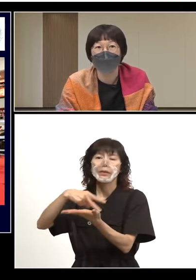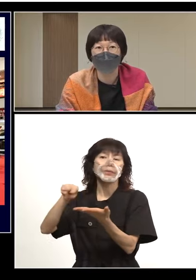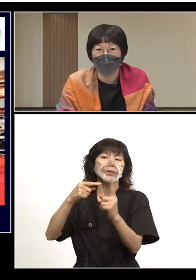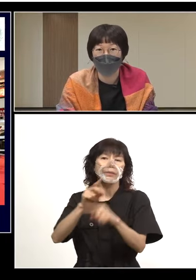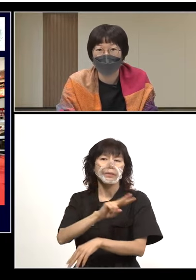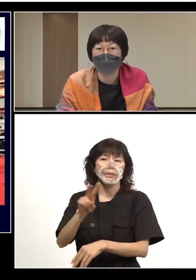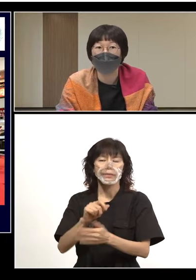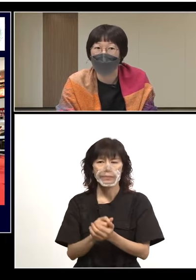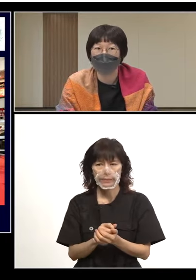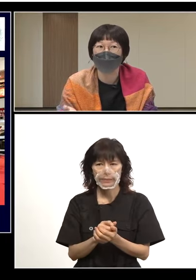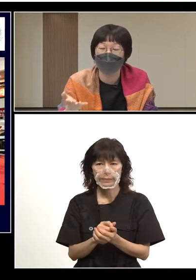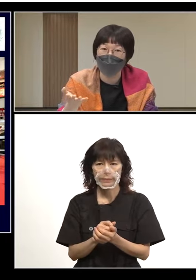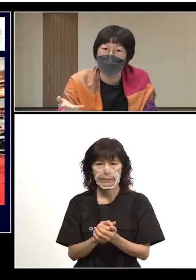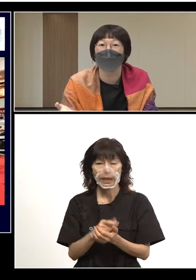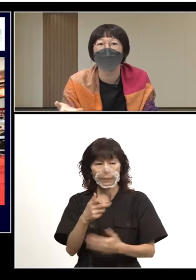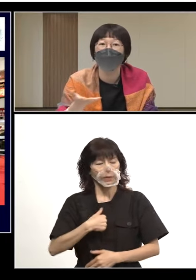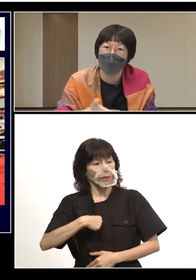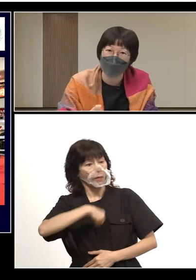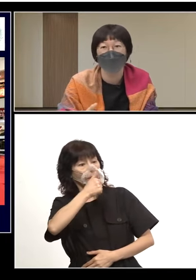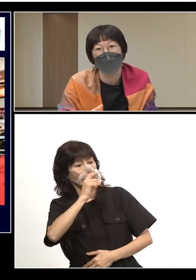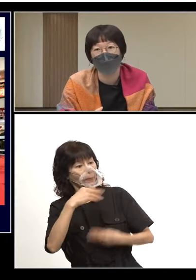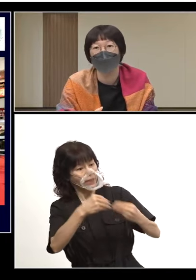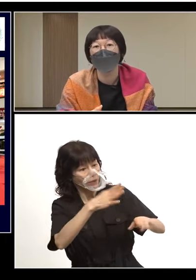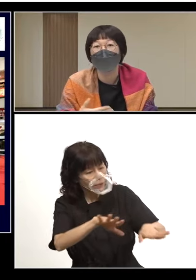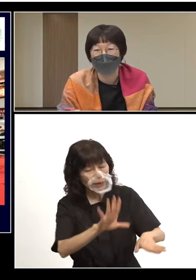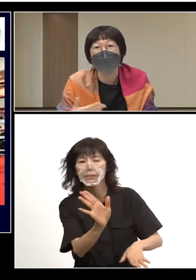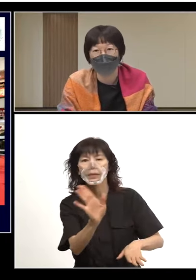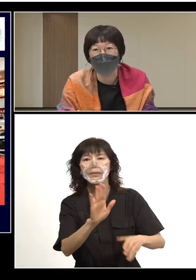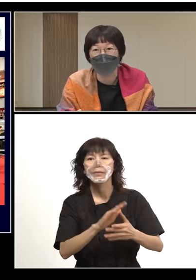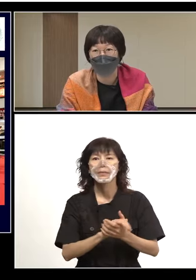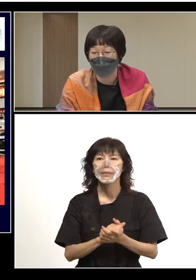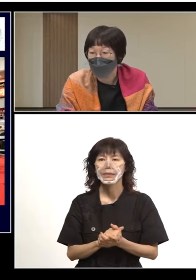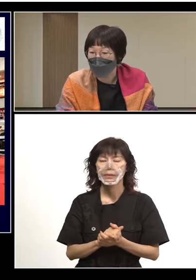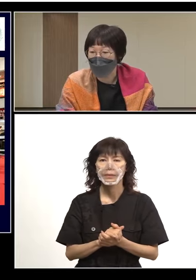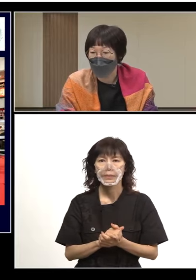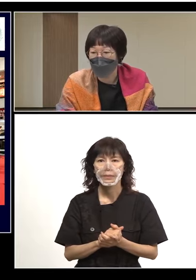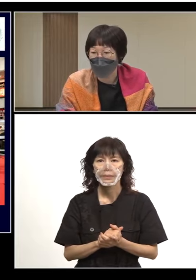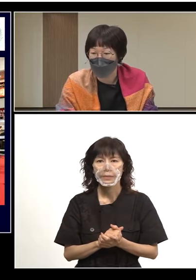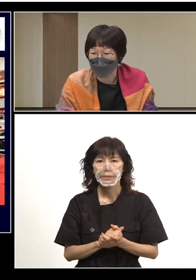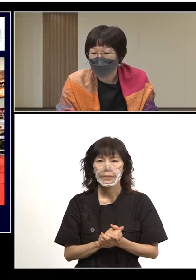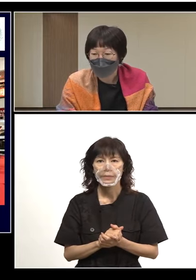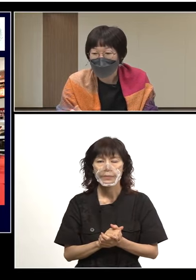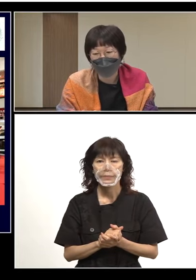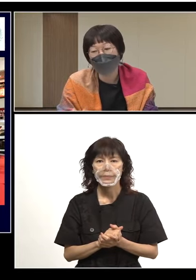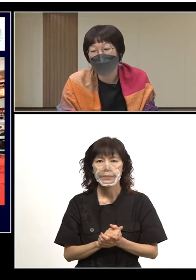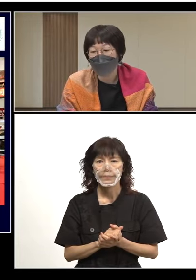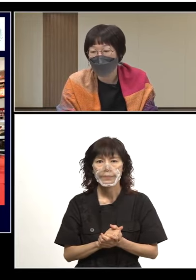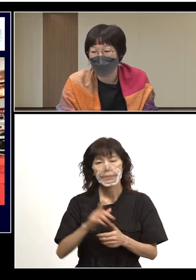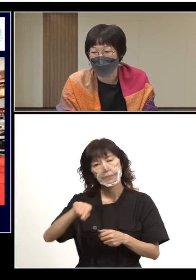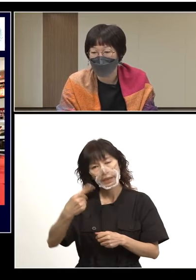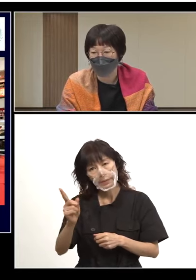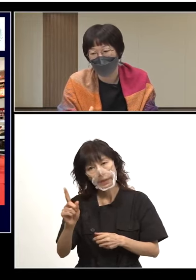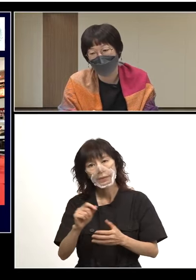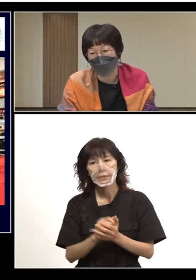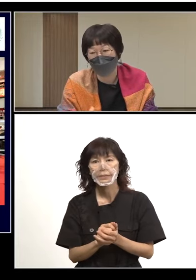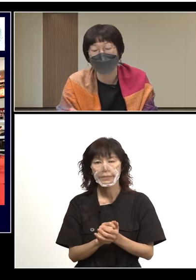就再唔係一個父母去教小朋友嘅呢一種關係。咁另外一個咧就